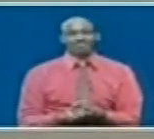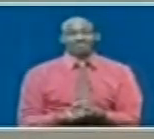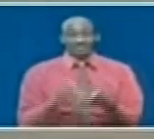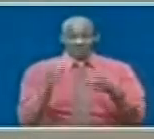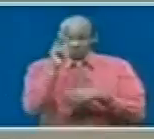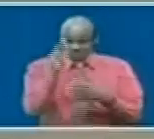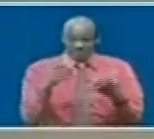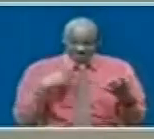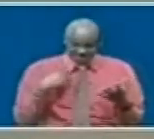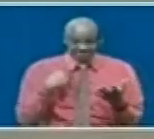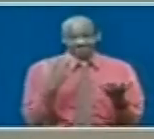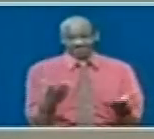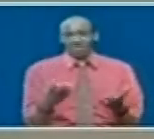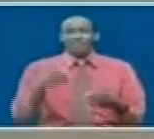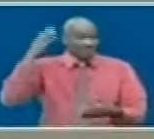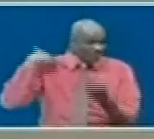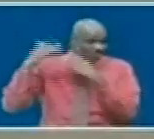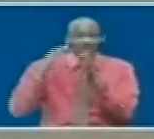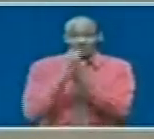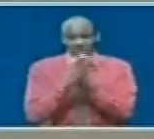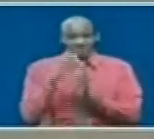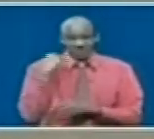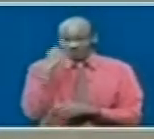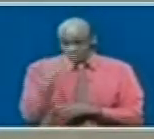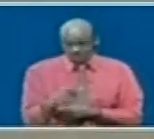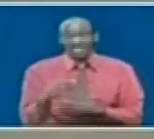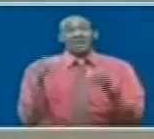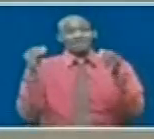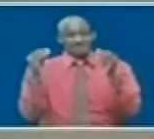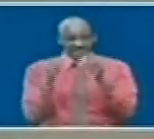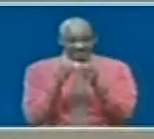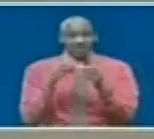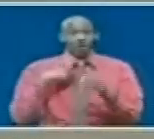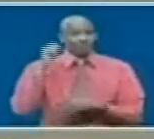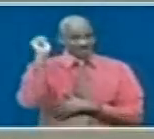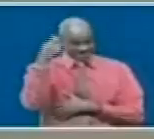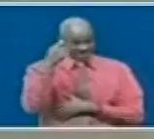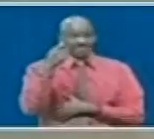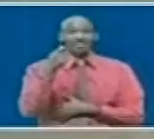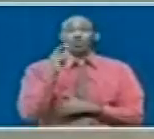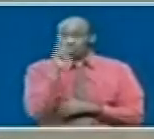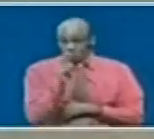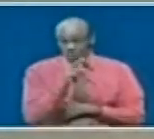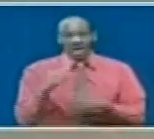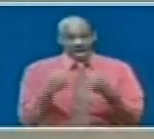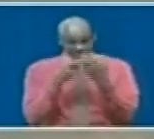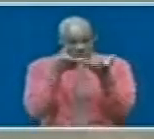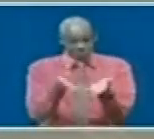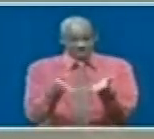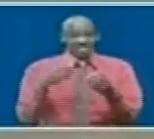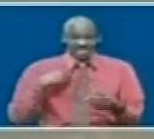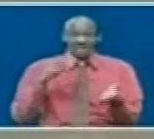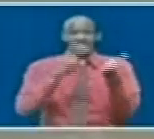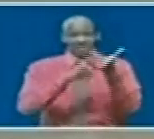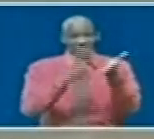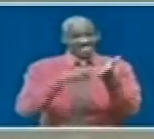Mtazamaji, tukirejelea taarifa ya hapo awali, ni kwamba mkutano wa rais ambao ulifanyika alasiri ya leo katika eneo la